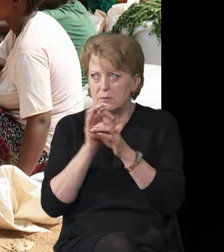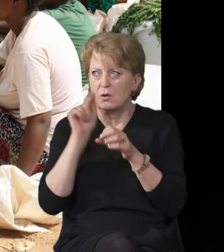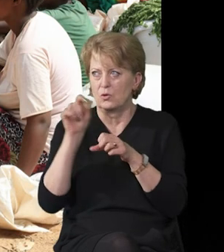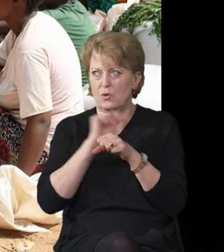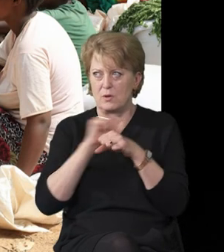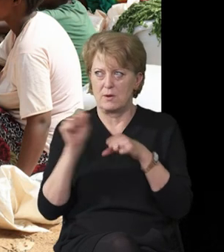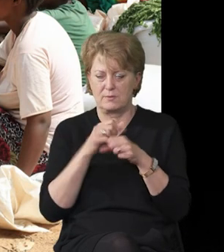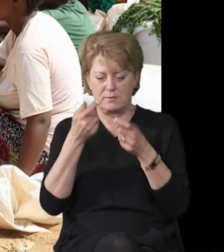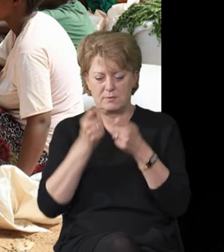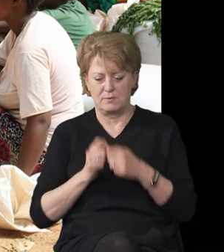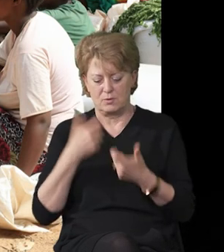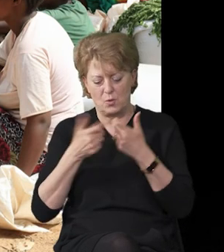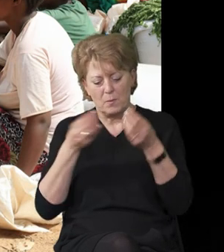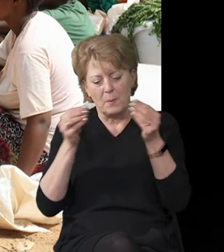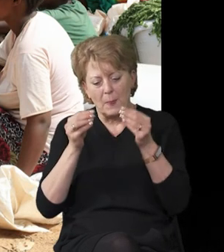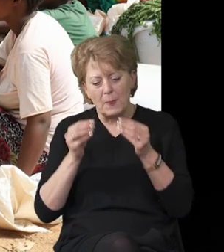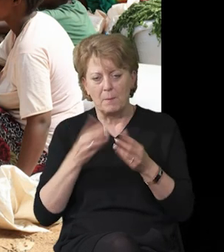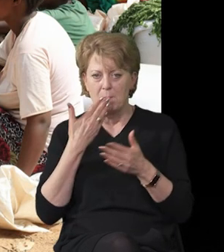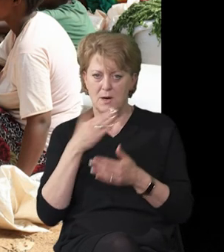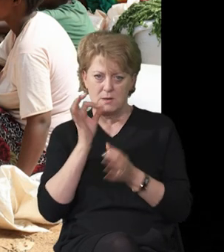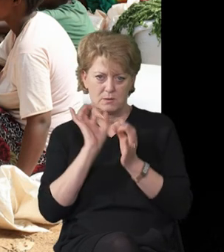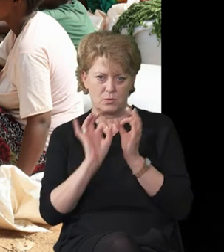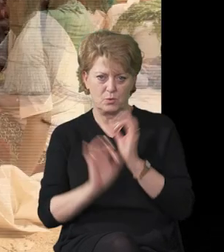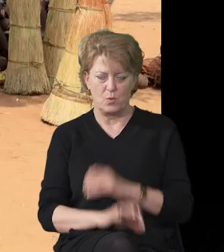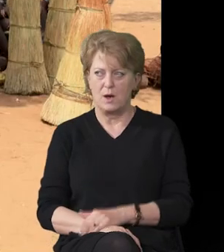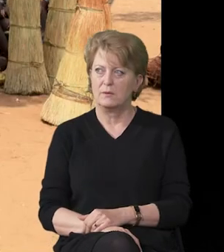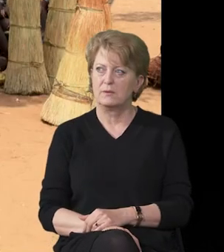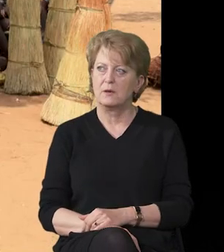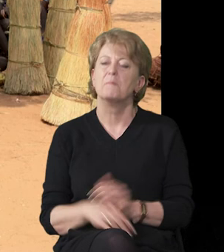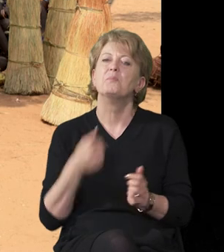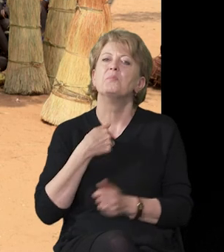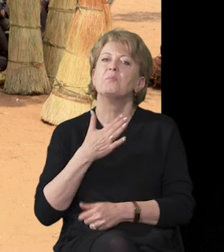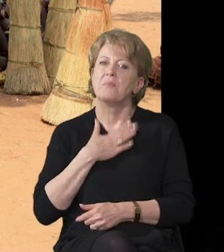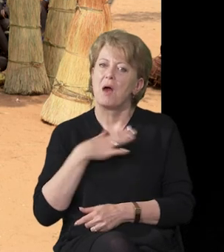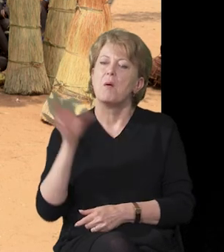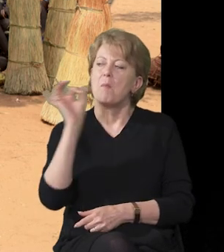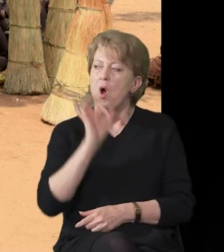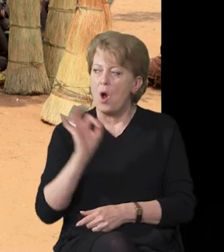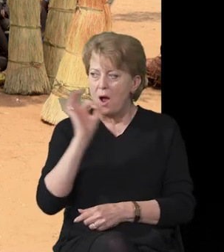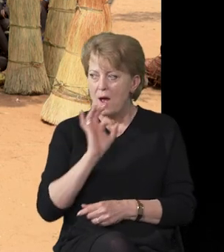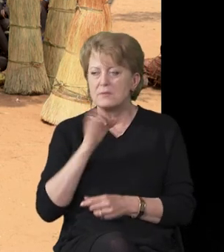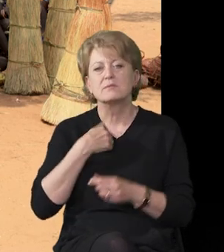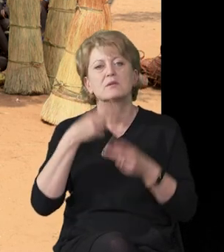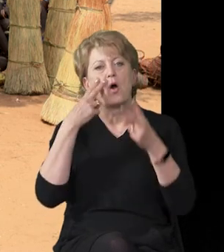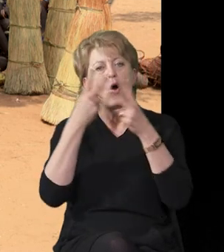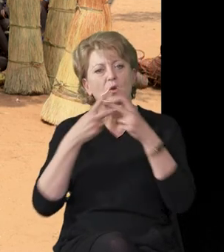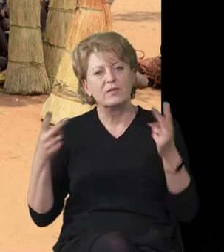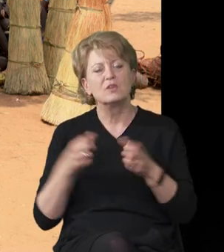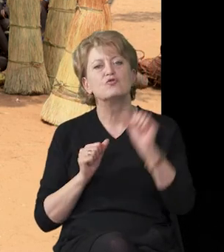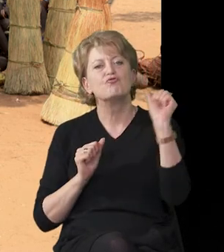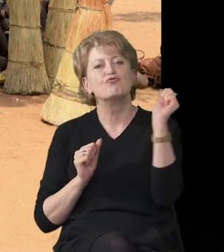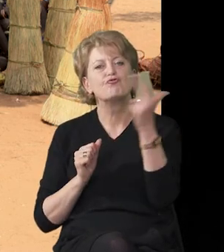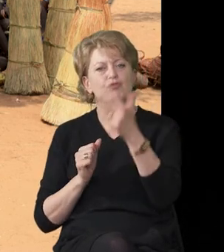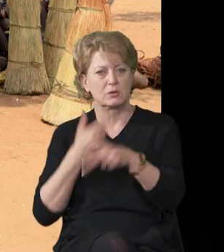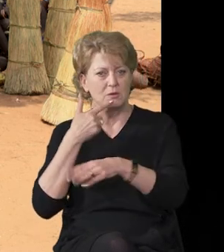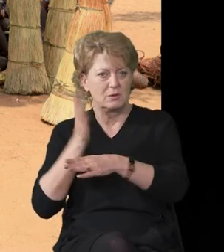Hamer, bo taka nazwa też funkcjonuje. Ja miałem okazję odwiedzić trzy Targowiska, na których obserwowałem